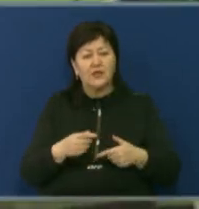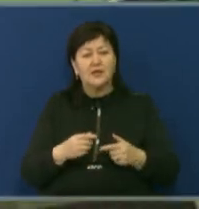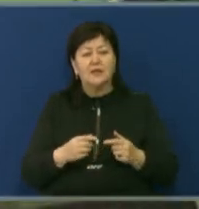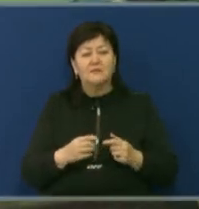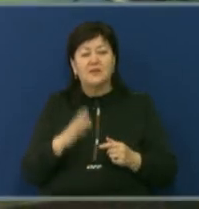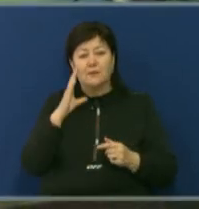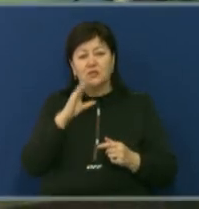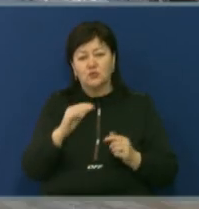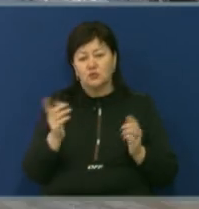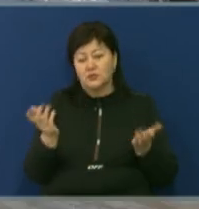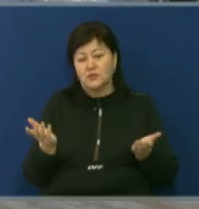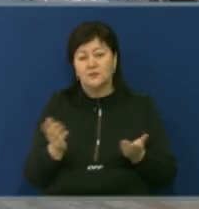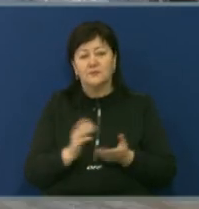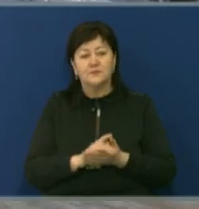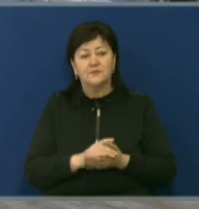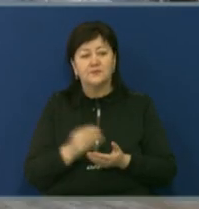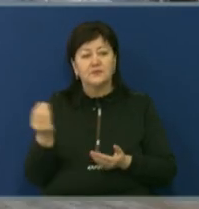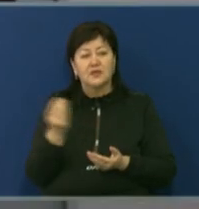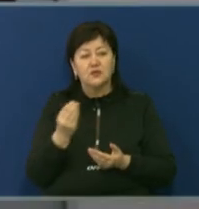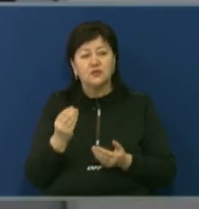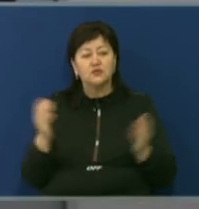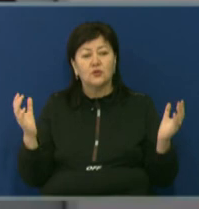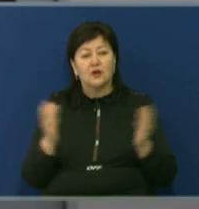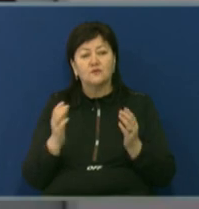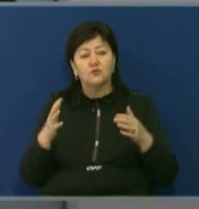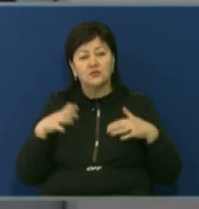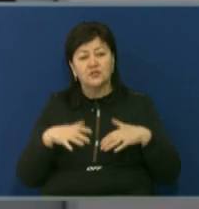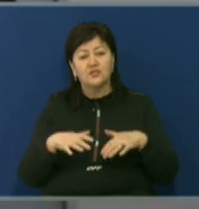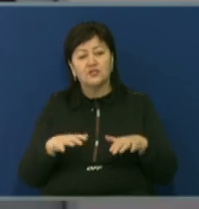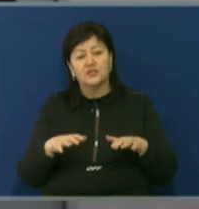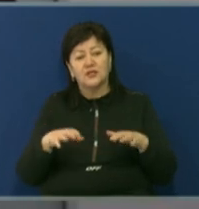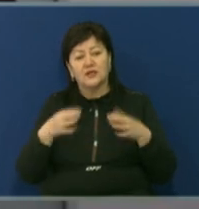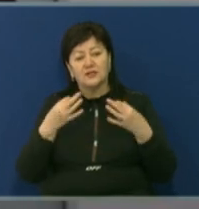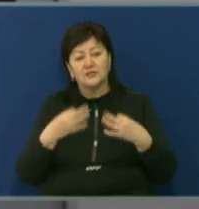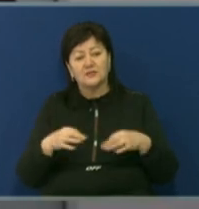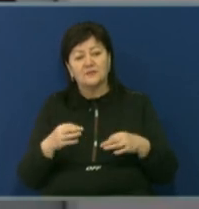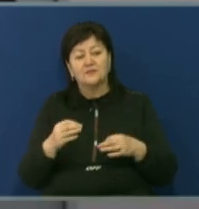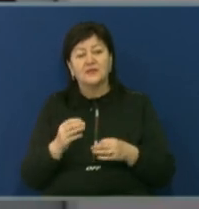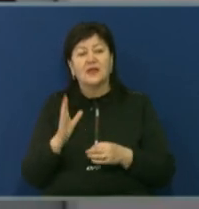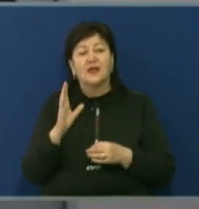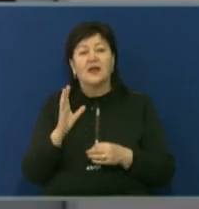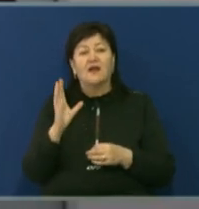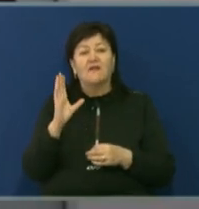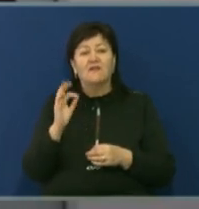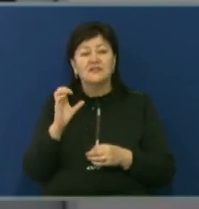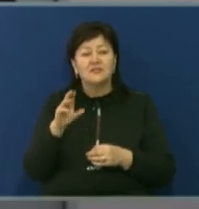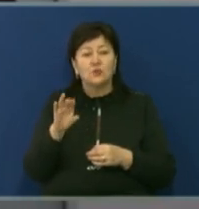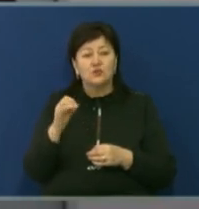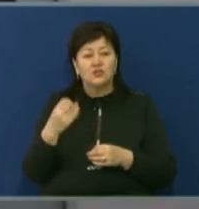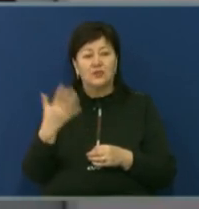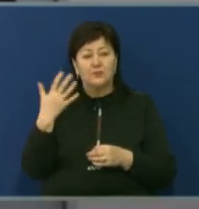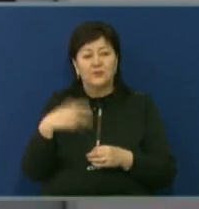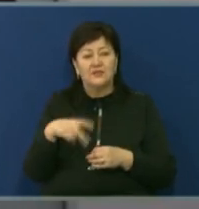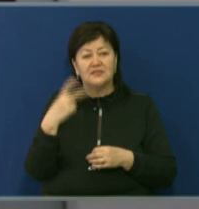Мамандардың айтуынша, жақын арада тағы бір автобус беріледі. Шығыс кентінде тағы да қызмет көрсететін екі маршрут, біреу